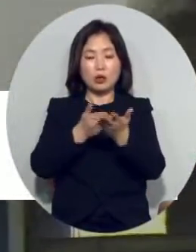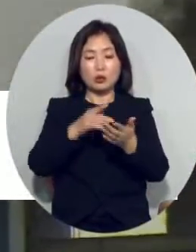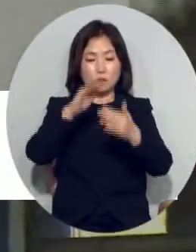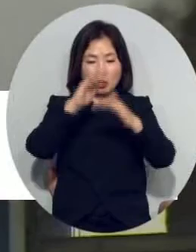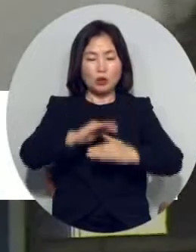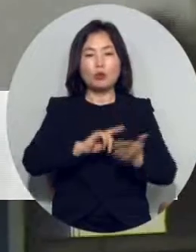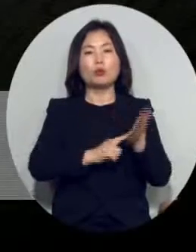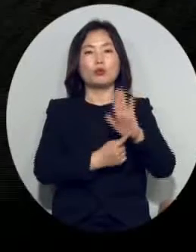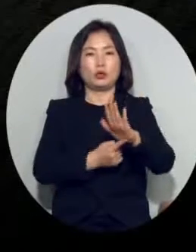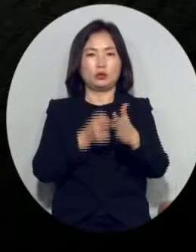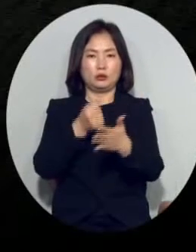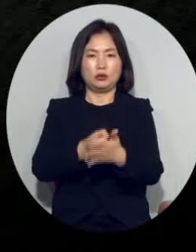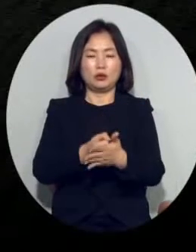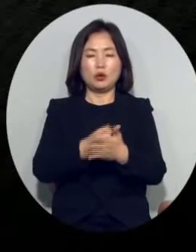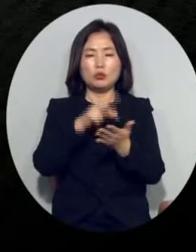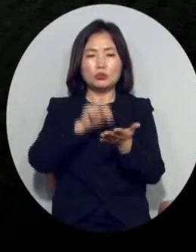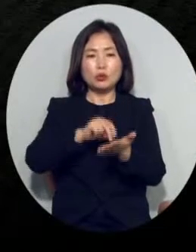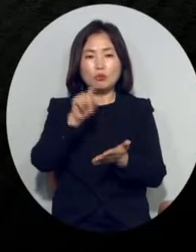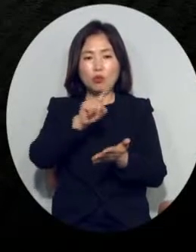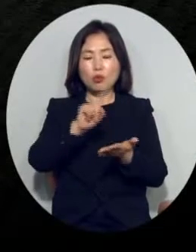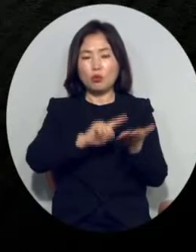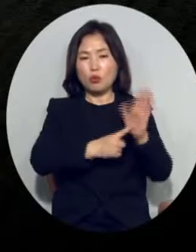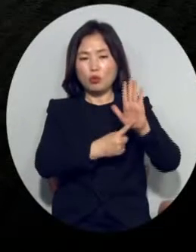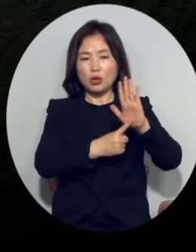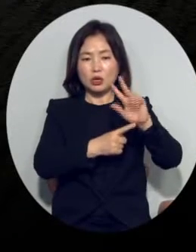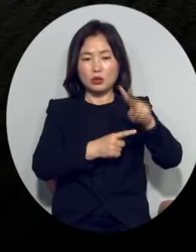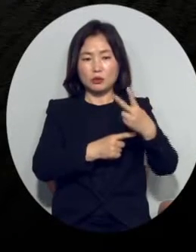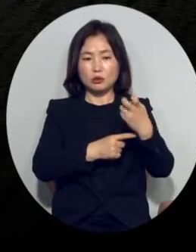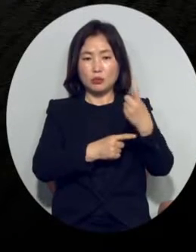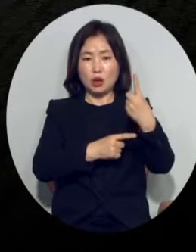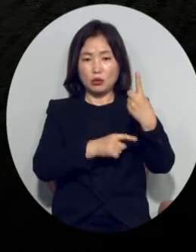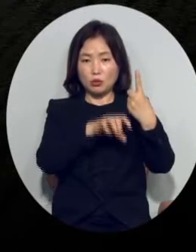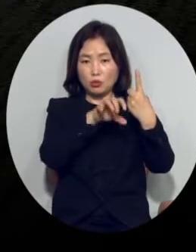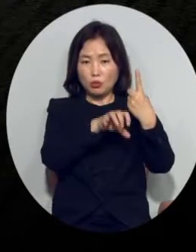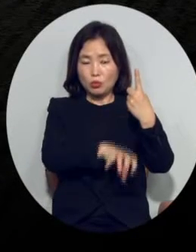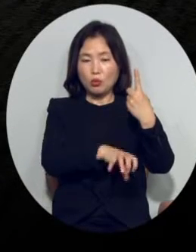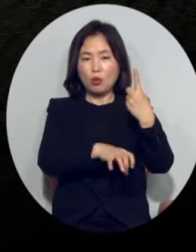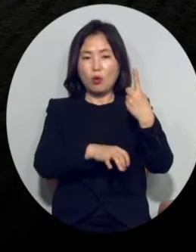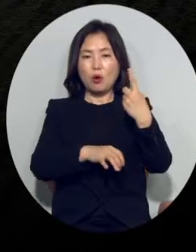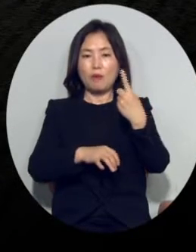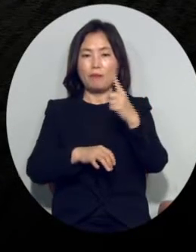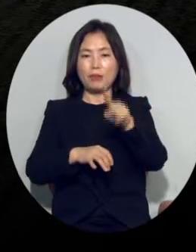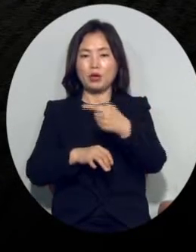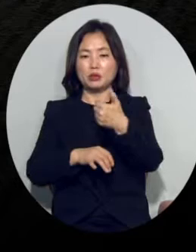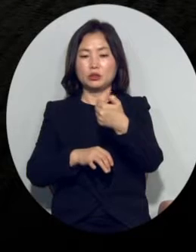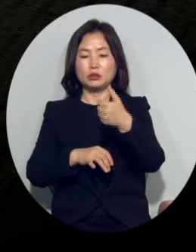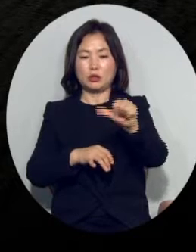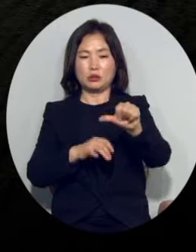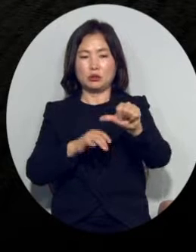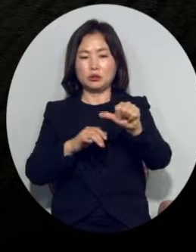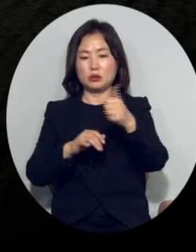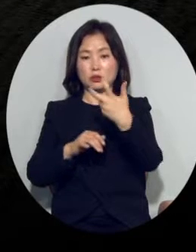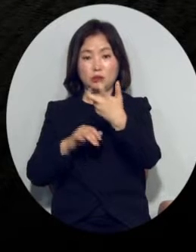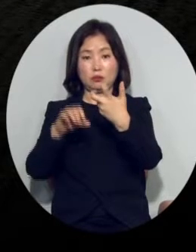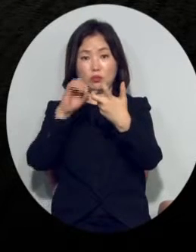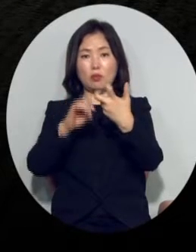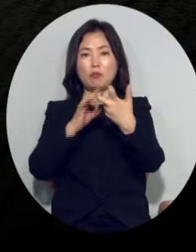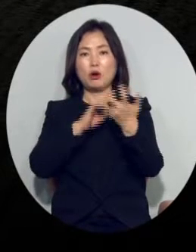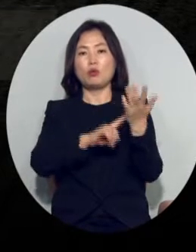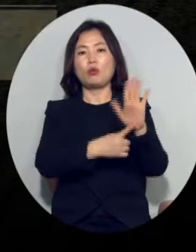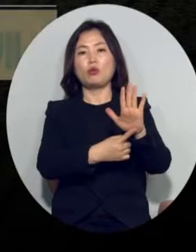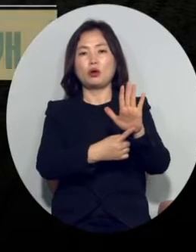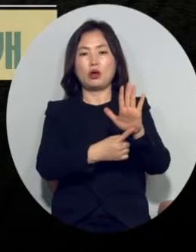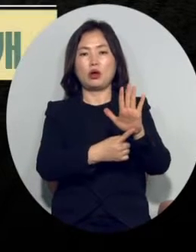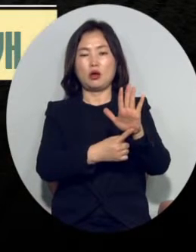공개 하도록 했습니다 문제는 공개 대상 200 21개 사업장 가운데 백신 5곳 70% 만 공개